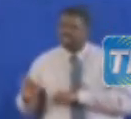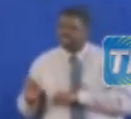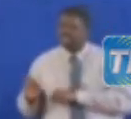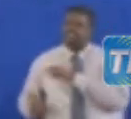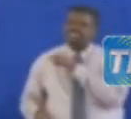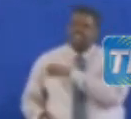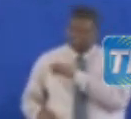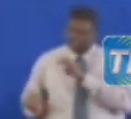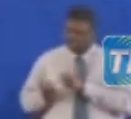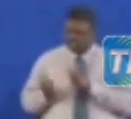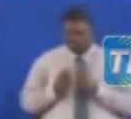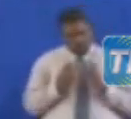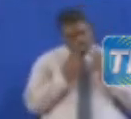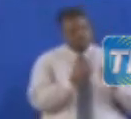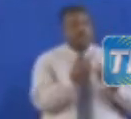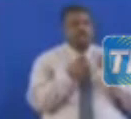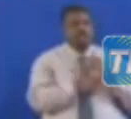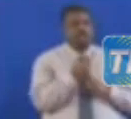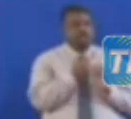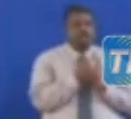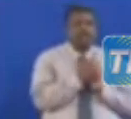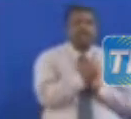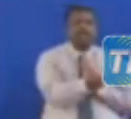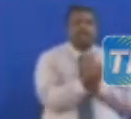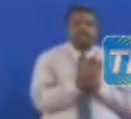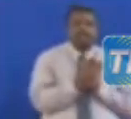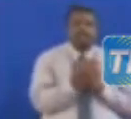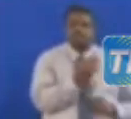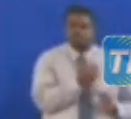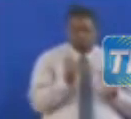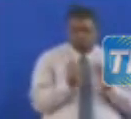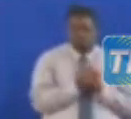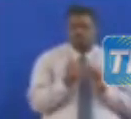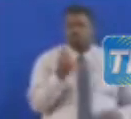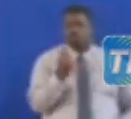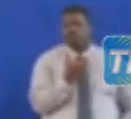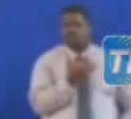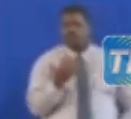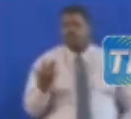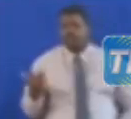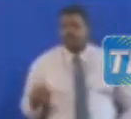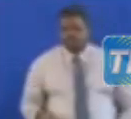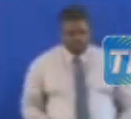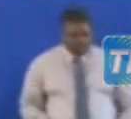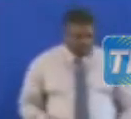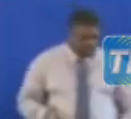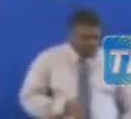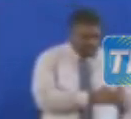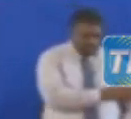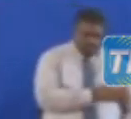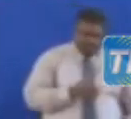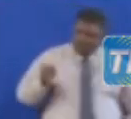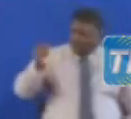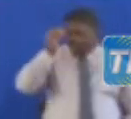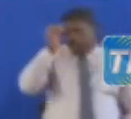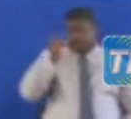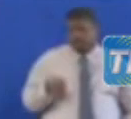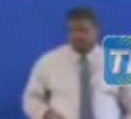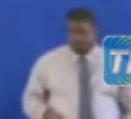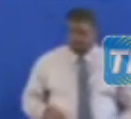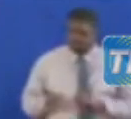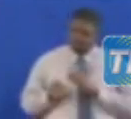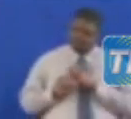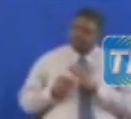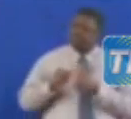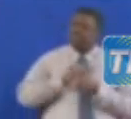70%, 60%, 40% na 20% kama inavyoonekana katika kiambatisho namba 11. Mheshimiwa Spika, kwa upande wa sekta ya elimu, tutaendelea kugharamia